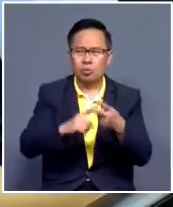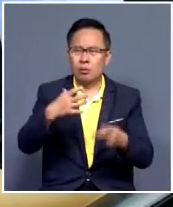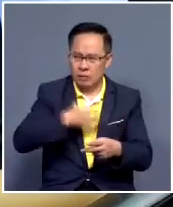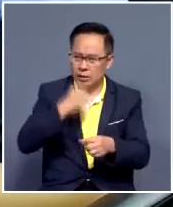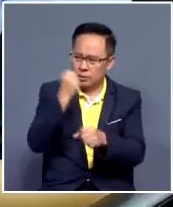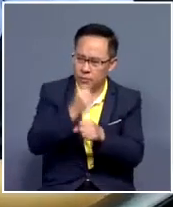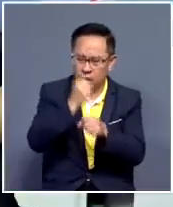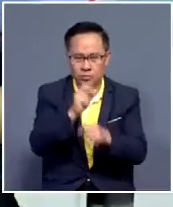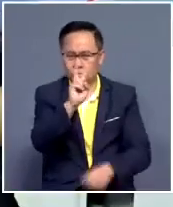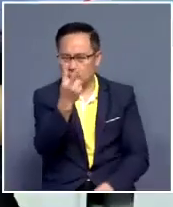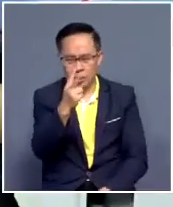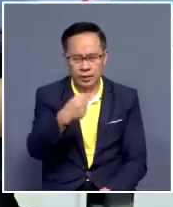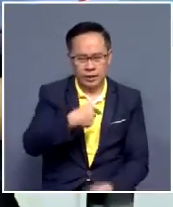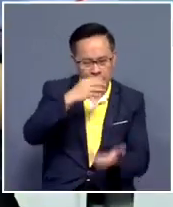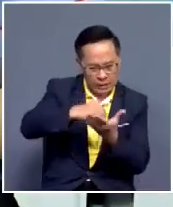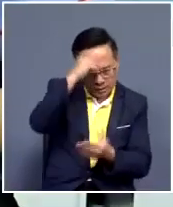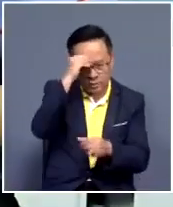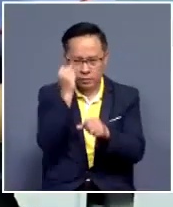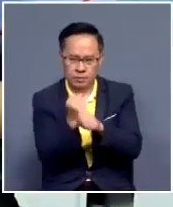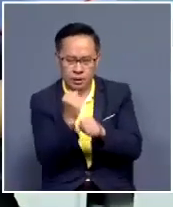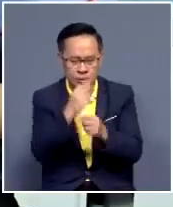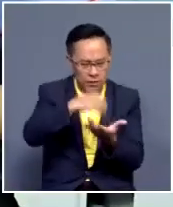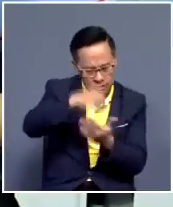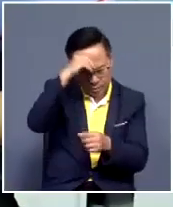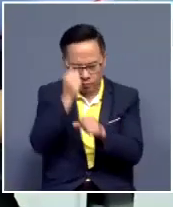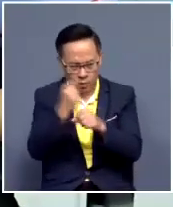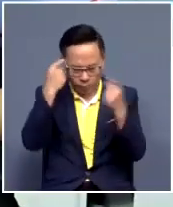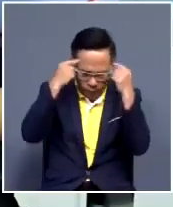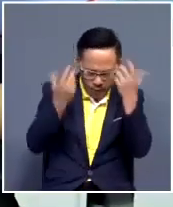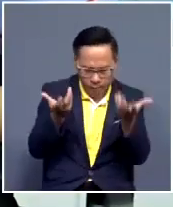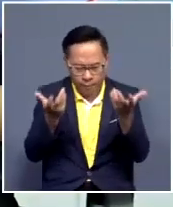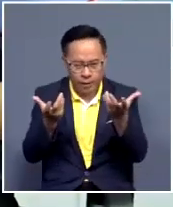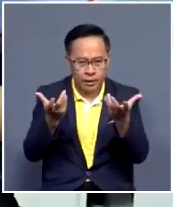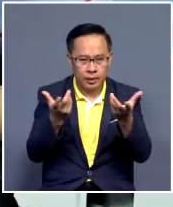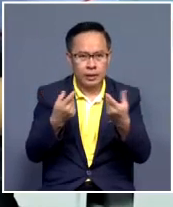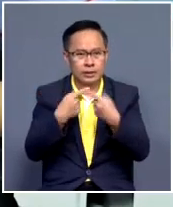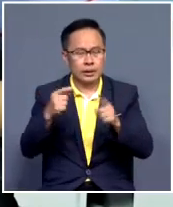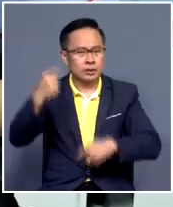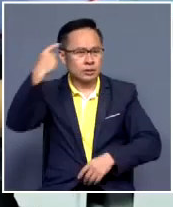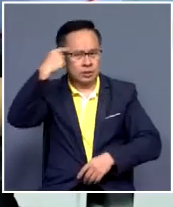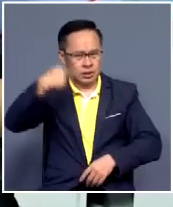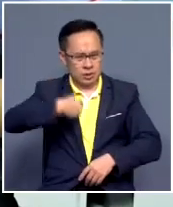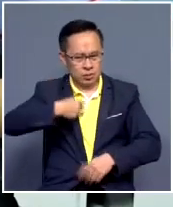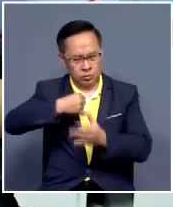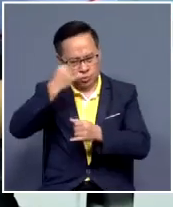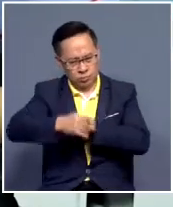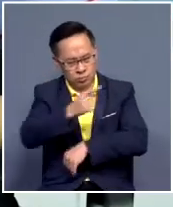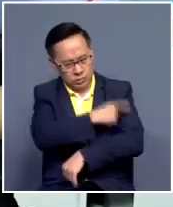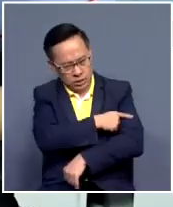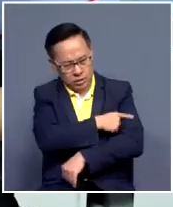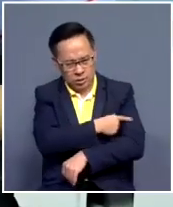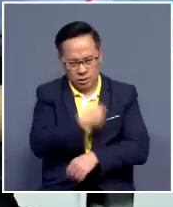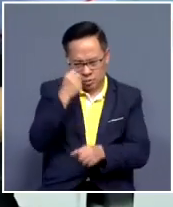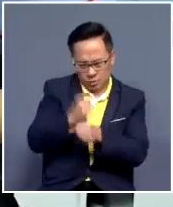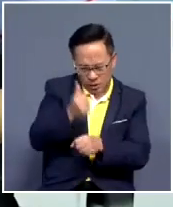ยแต่ว่าด้วยความที่ทำงานอ่ะก็ยังรู้สึกว่าเราจะทำงานได้หรือเปล่านะเรารู้สึกว่าเรายังไ